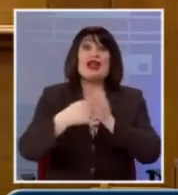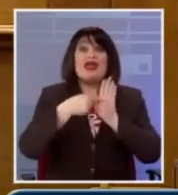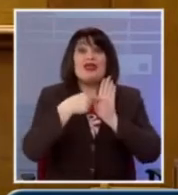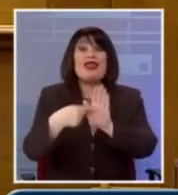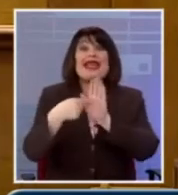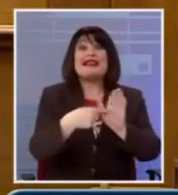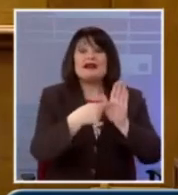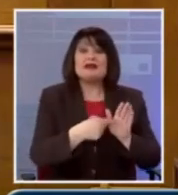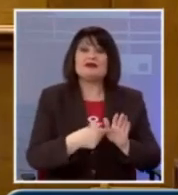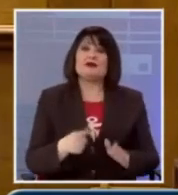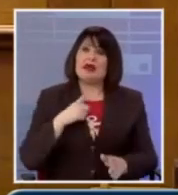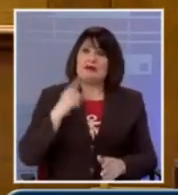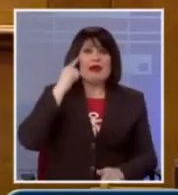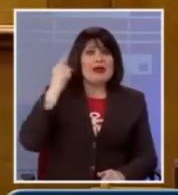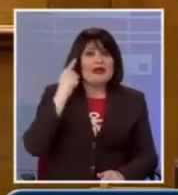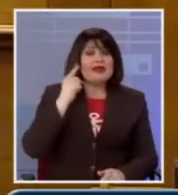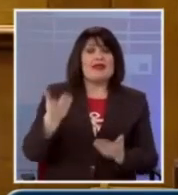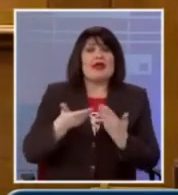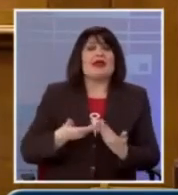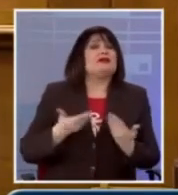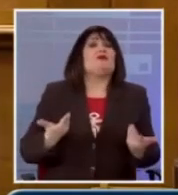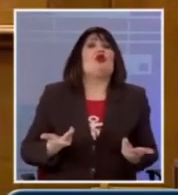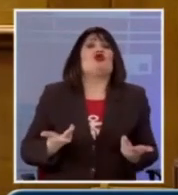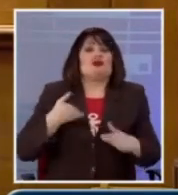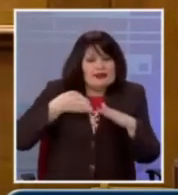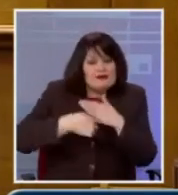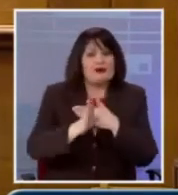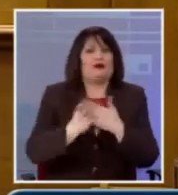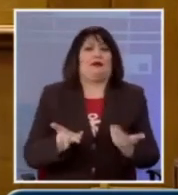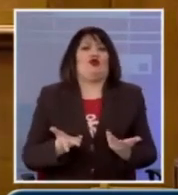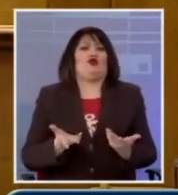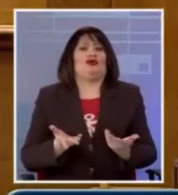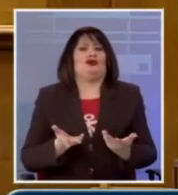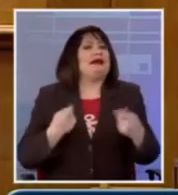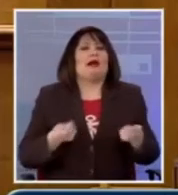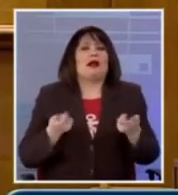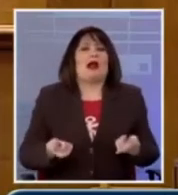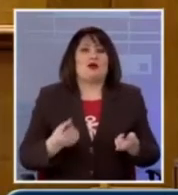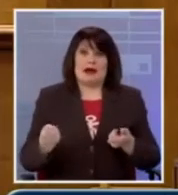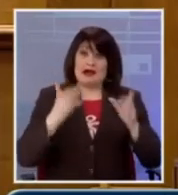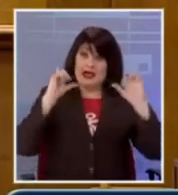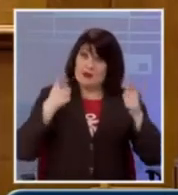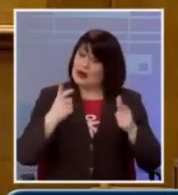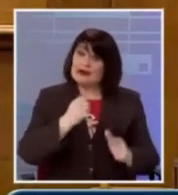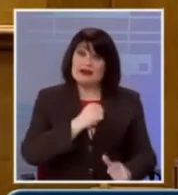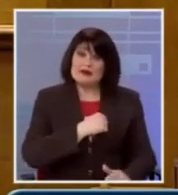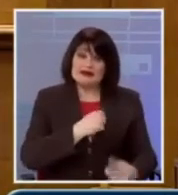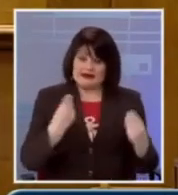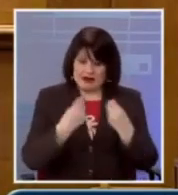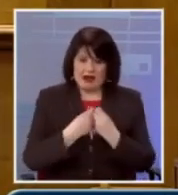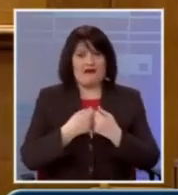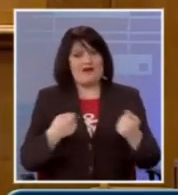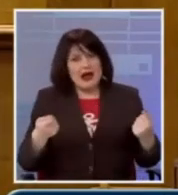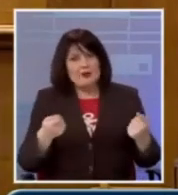Θα περιμέναμε να ακούσουμε μερικές ιδέες για το πώς θα ξεκολλήσουμε από εκεί. Είναι η γραμμή της Νέας Δημοκρατίας η εφαρμογή